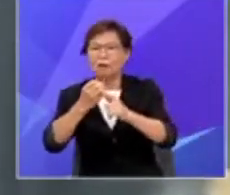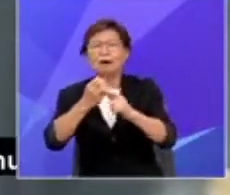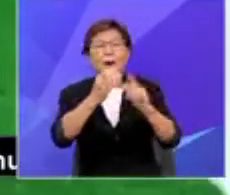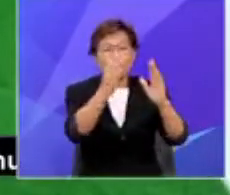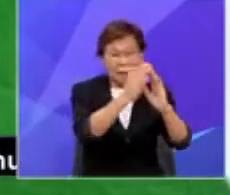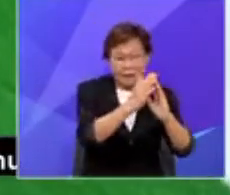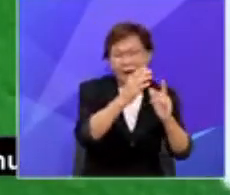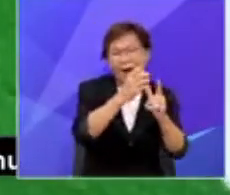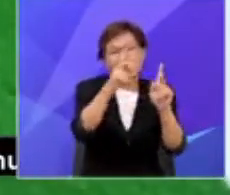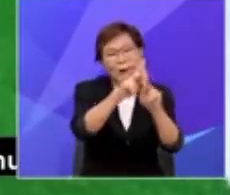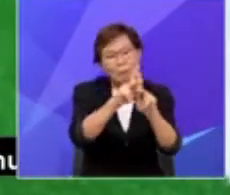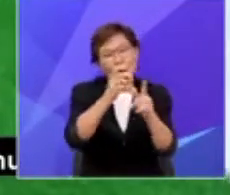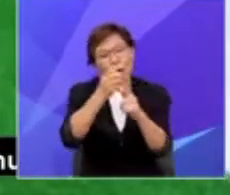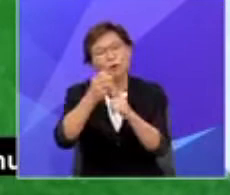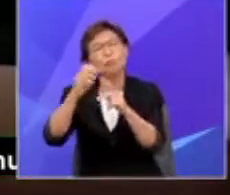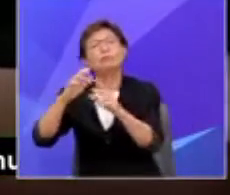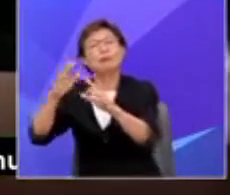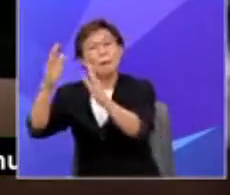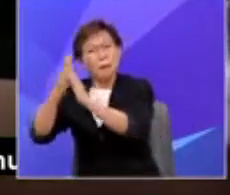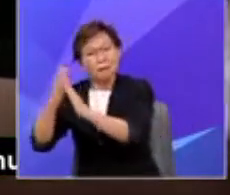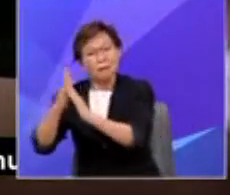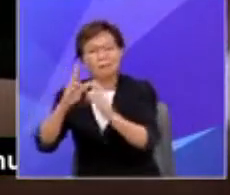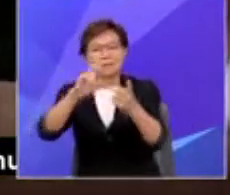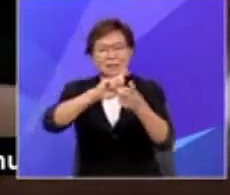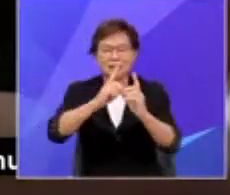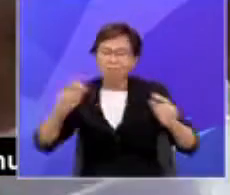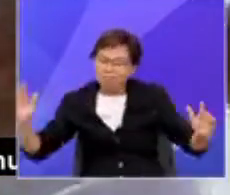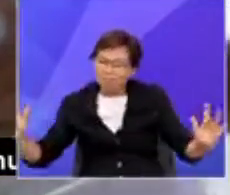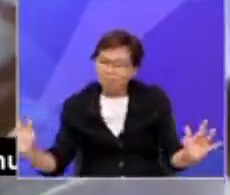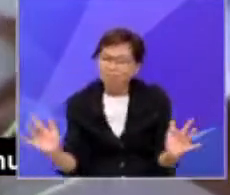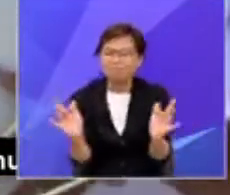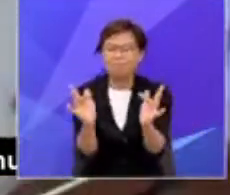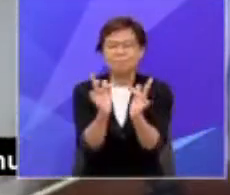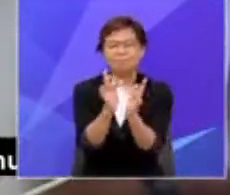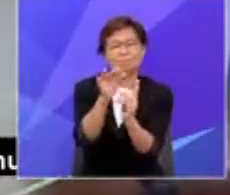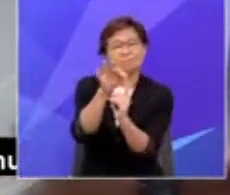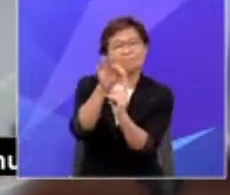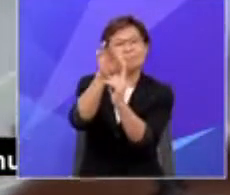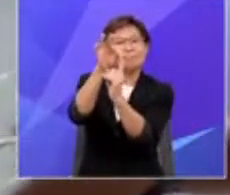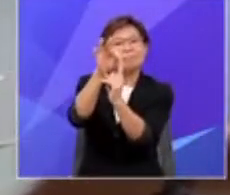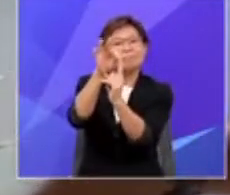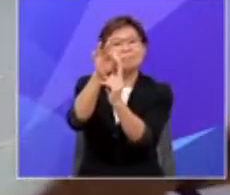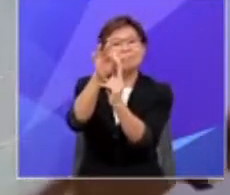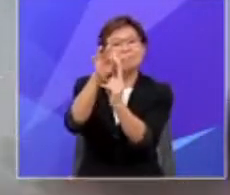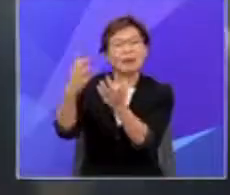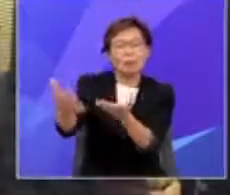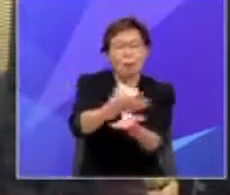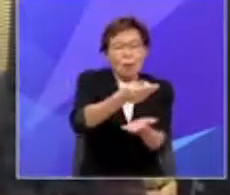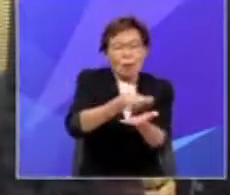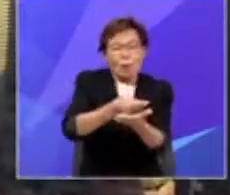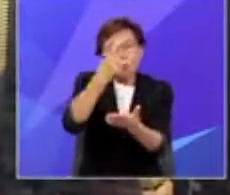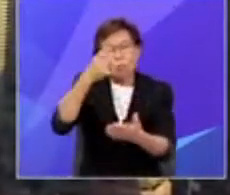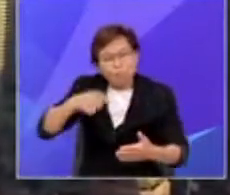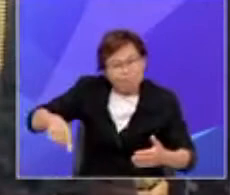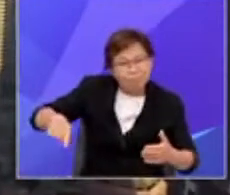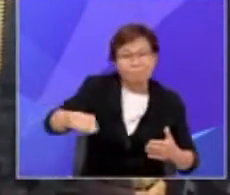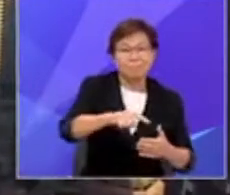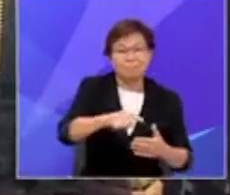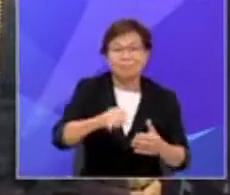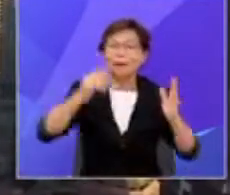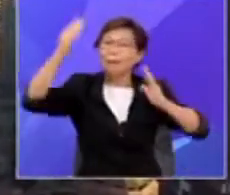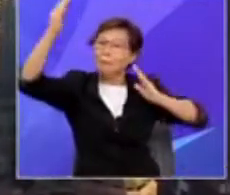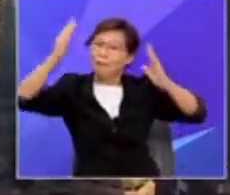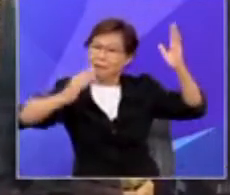kota digital menghubung segala menjadi kunci pendapatan sebuah like